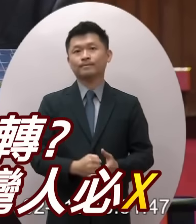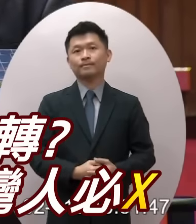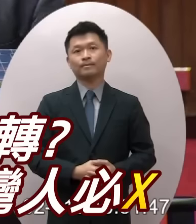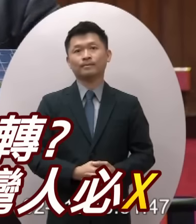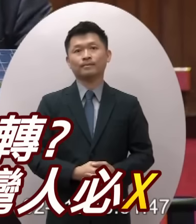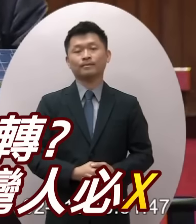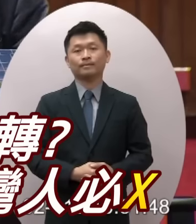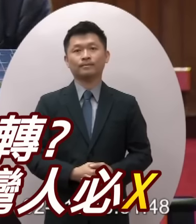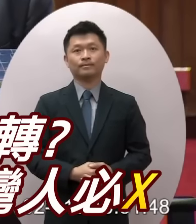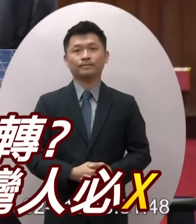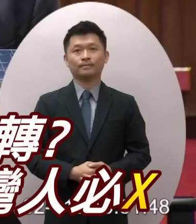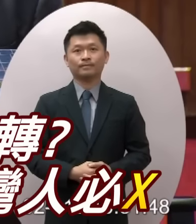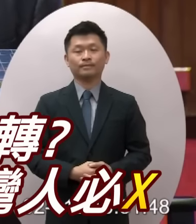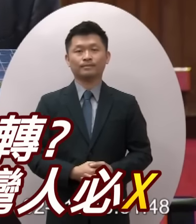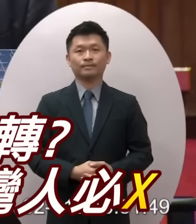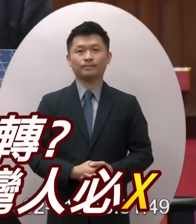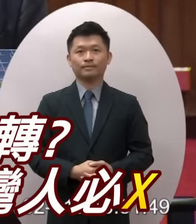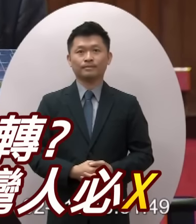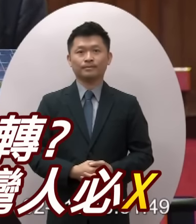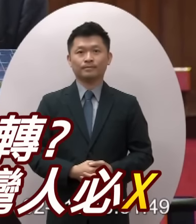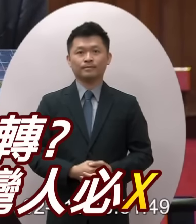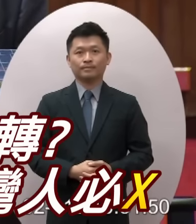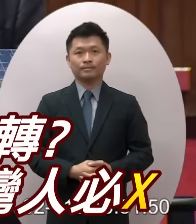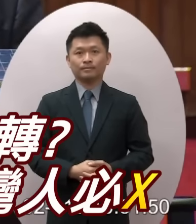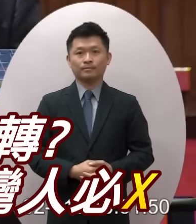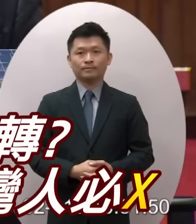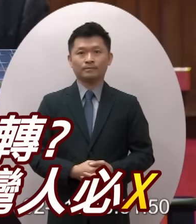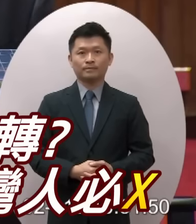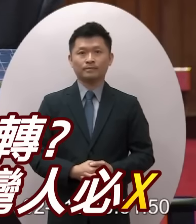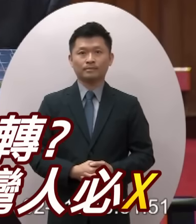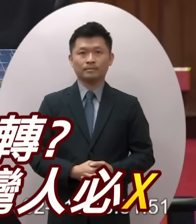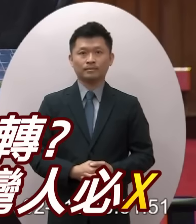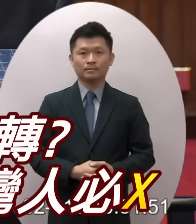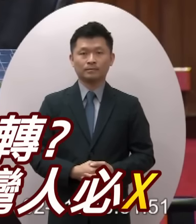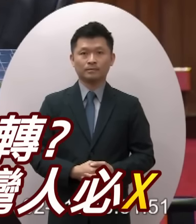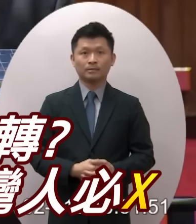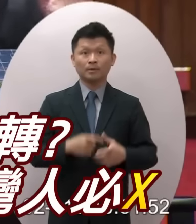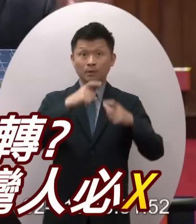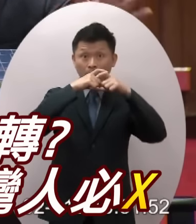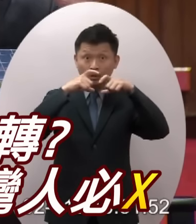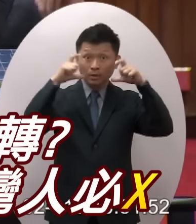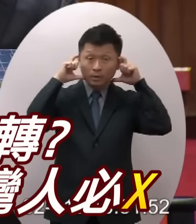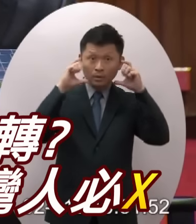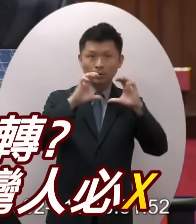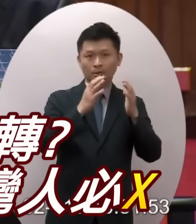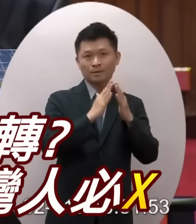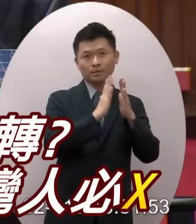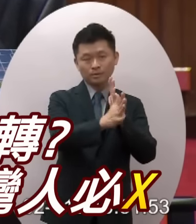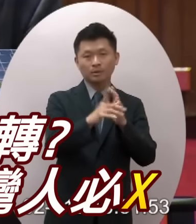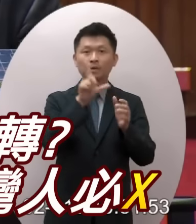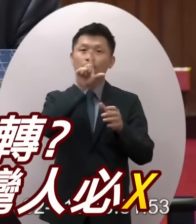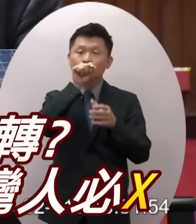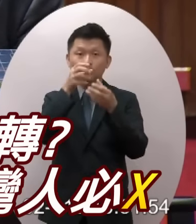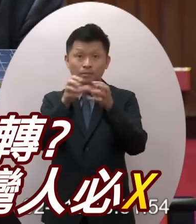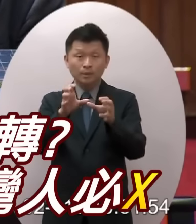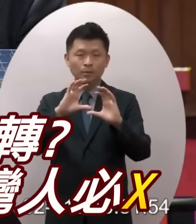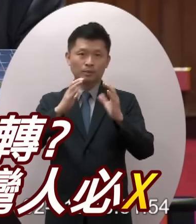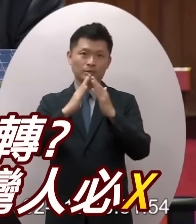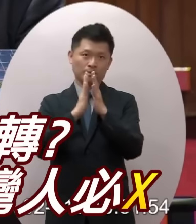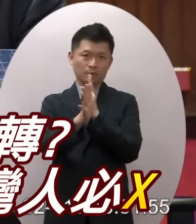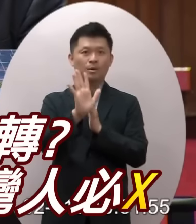一下，甲委员报告。 翠安有国家队，嗯，鸡卵有国家队，哦，